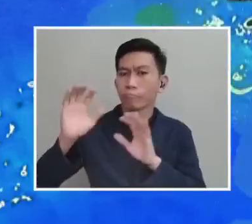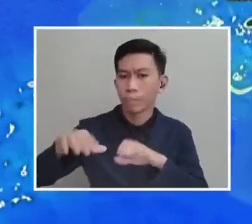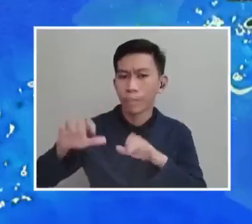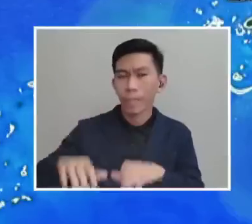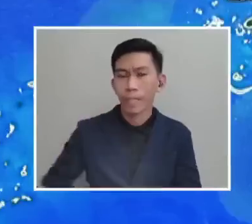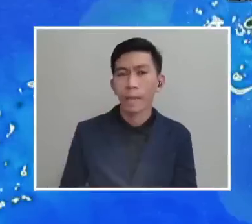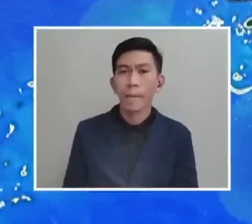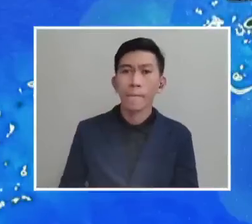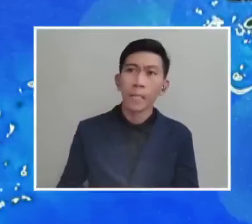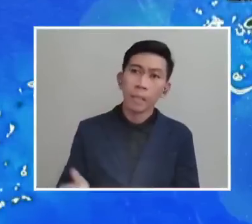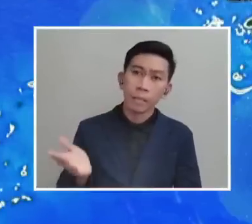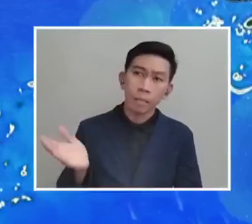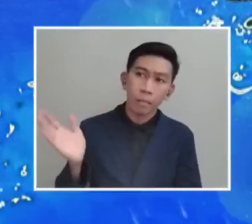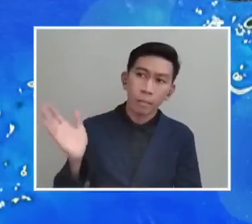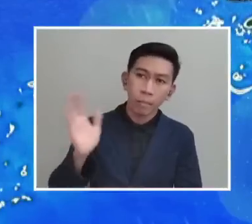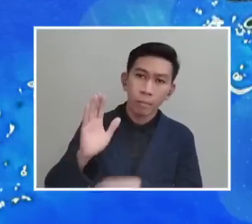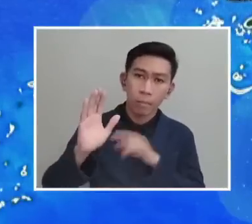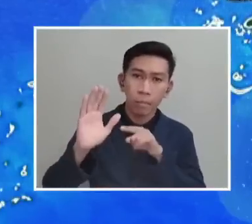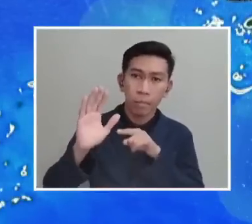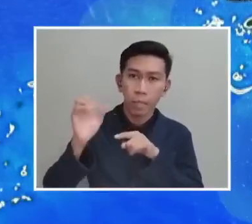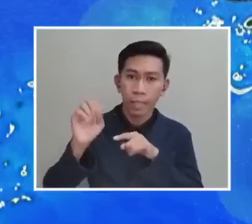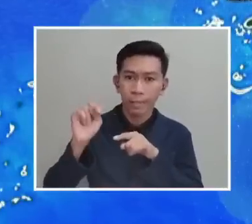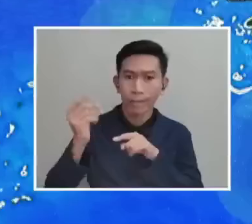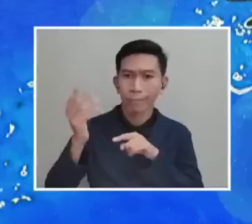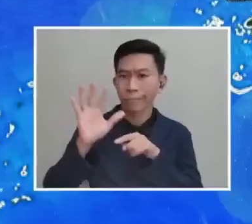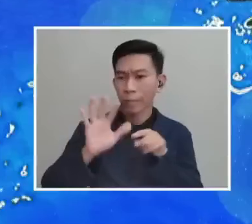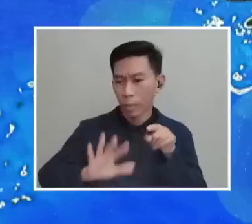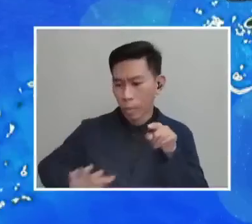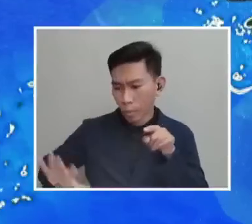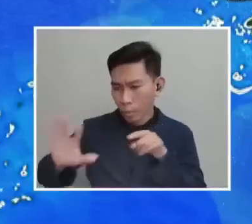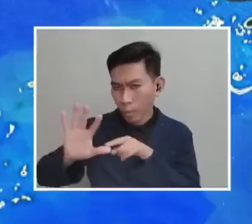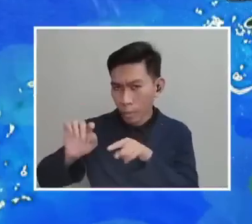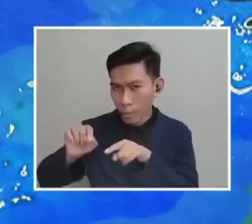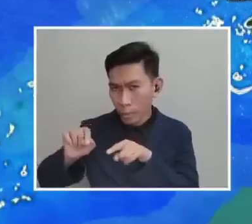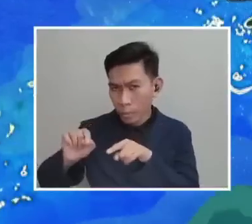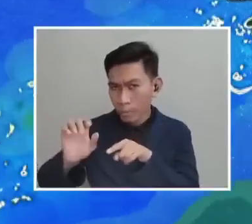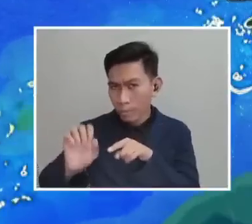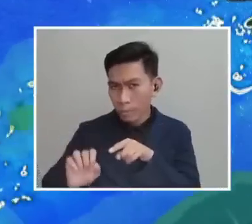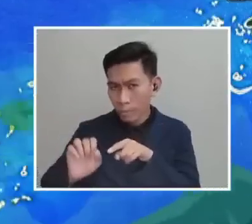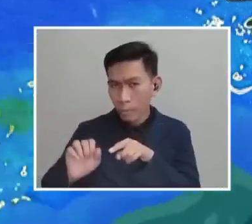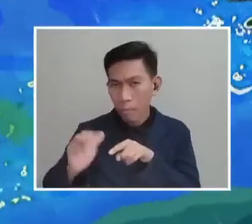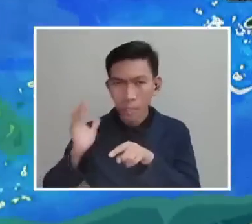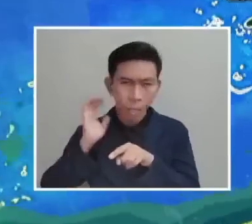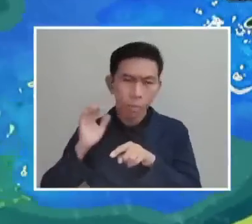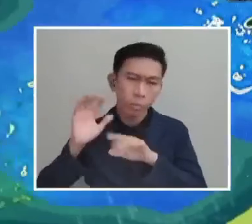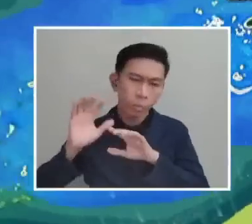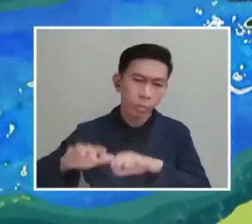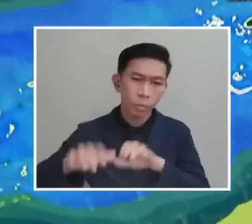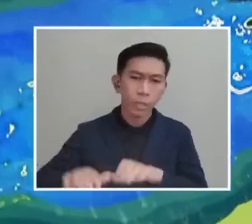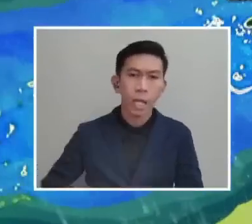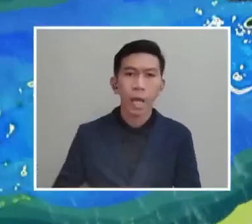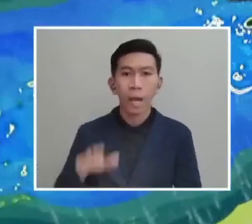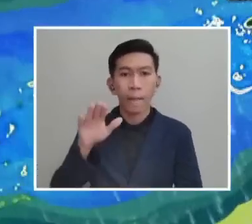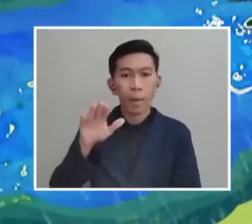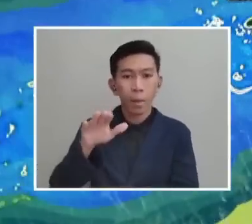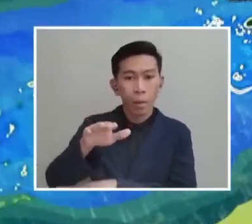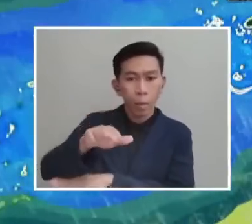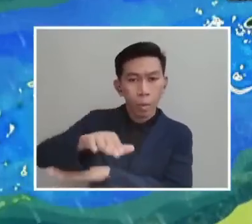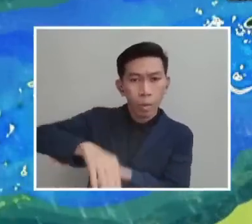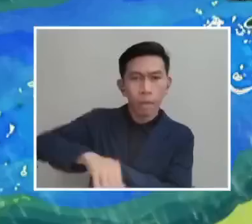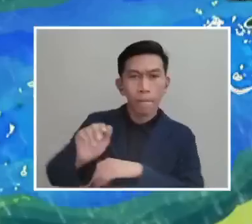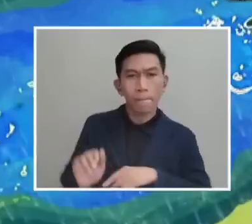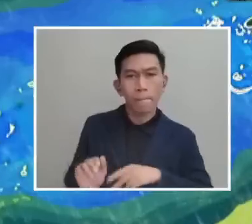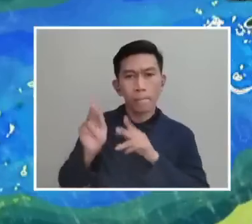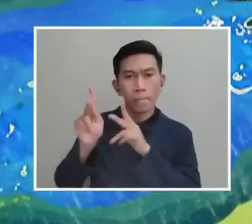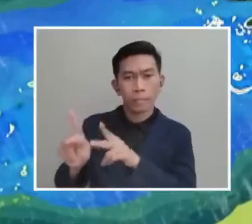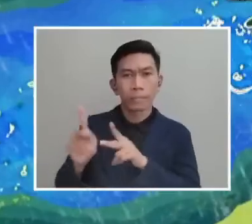buong Mindanao na ang makakaranas ng mga pag-ulan. Sa hapon hanggang gabi, malalakas po ang buhos ng ulan sa Bukidnon, Lanao del